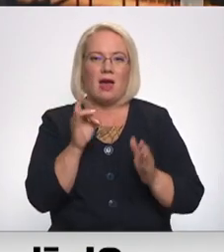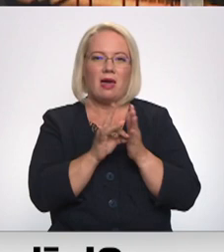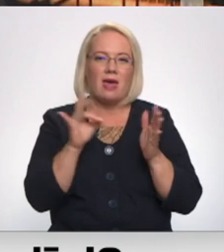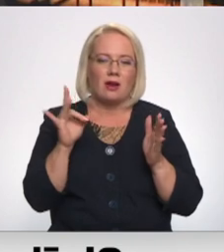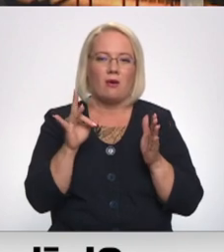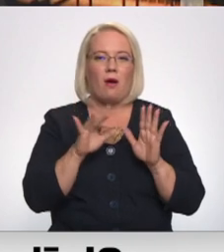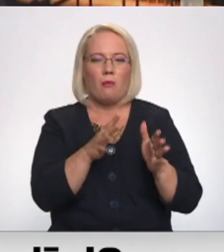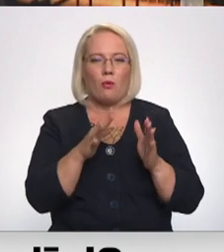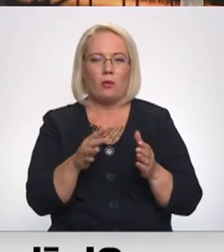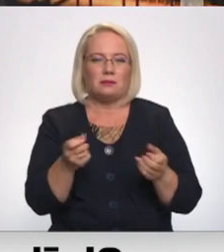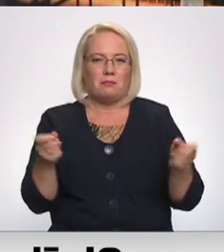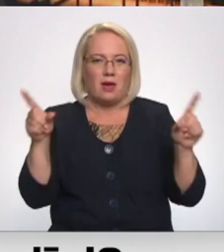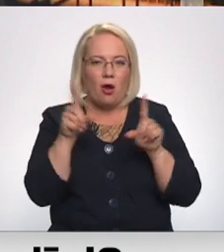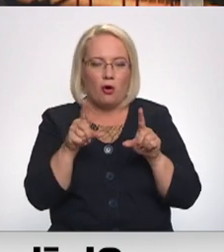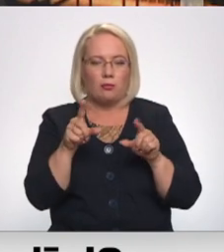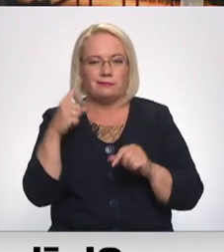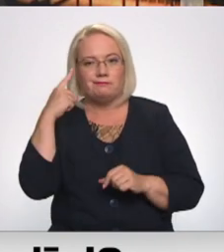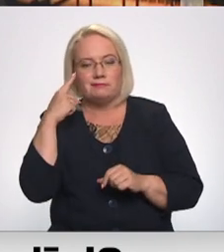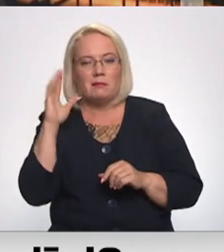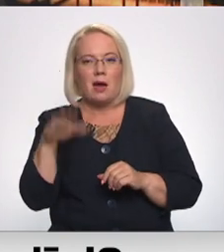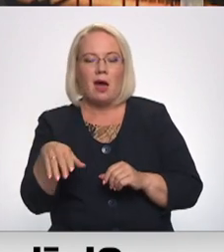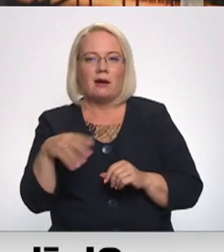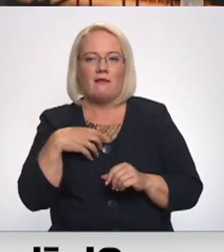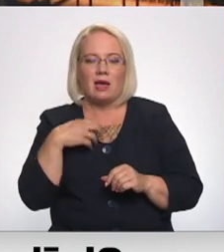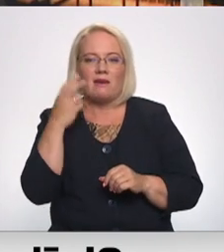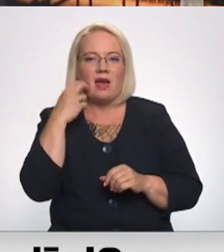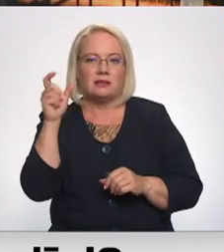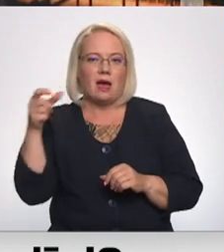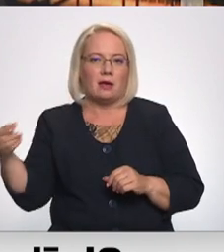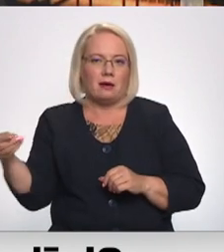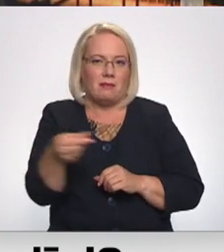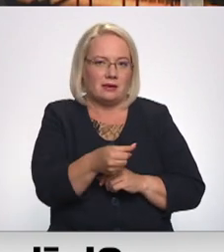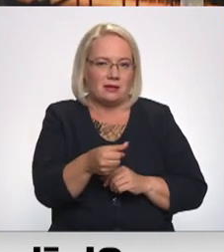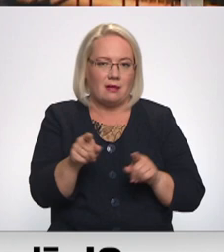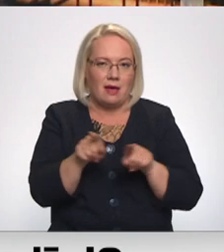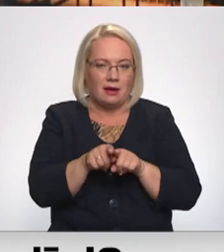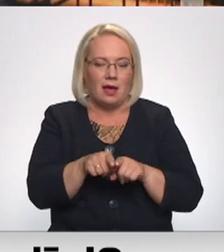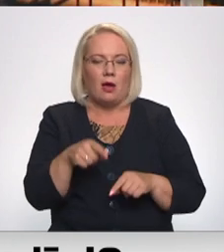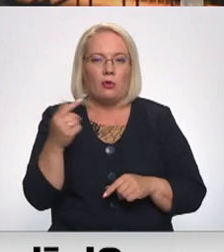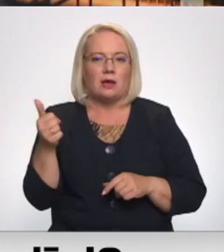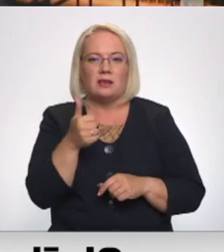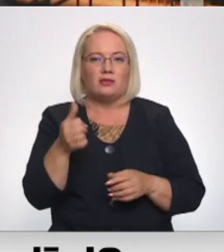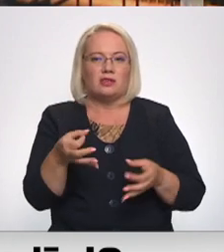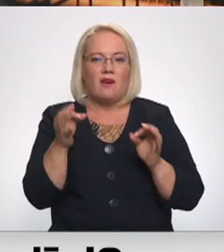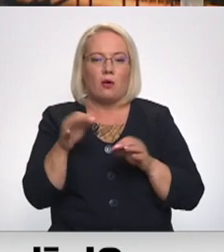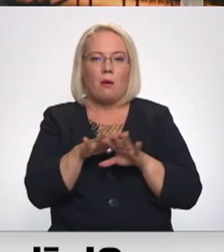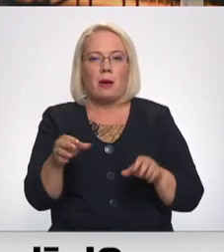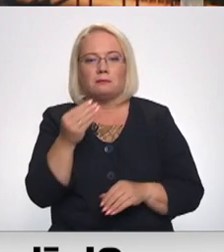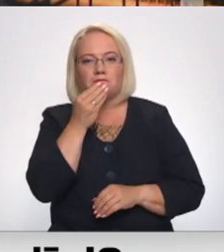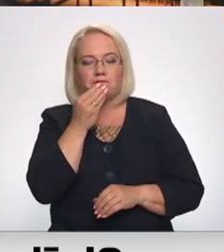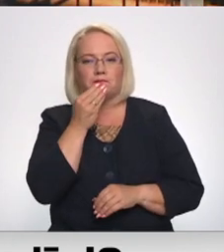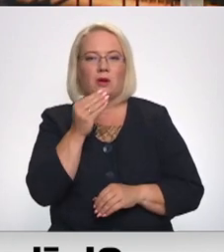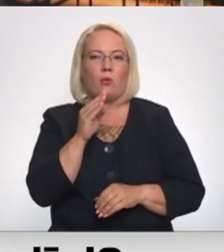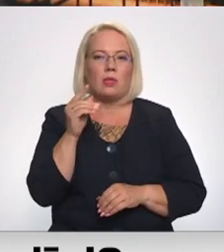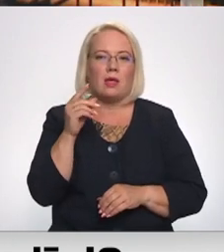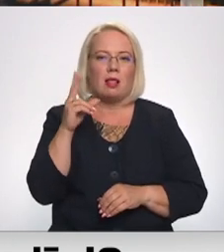cenu kāpums licis izšķirties par vecāku līdzmaksājumu ieviešanu. Un tad ir jo īpaši svarīgi, ko bērns ēd pusdienās un launagā. Ja